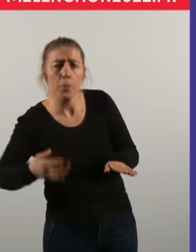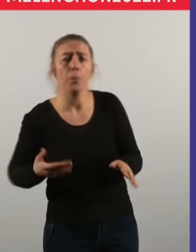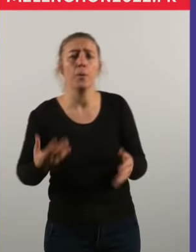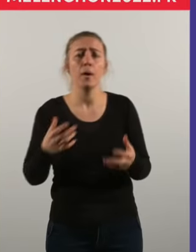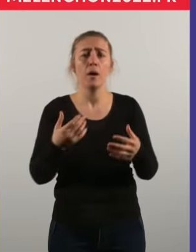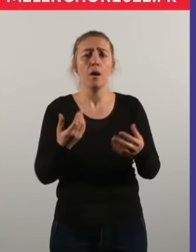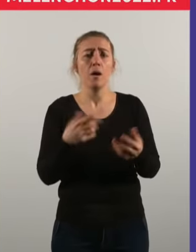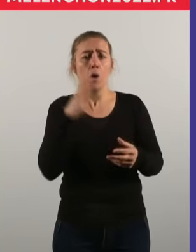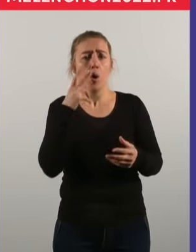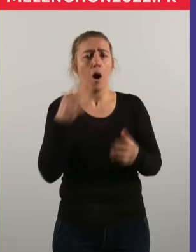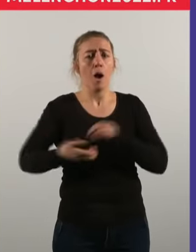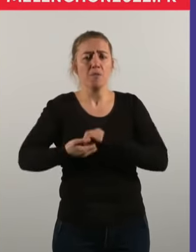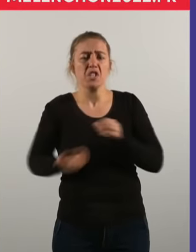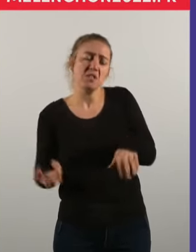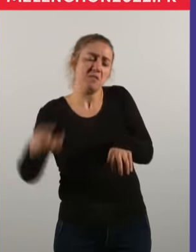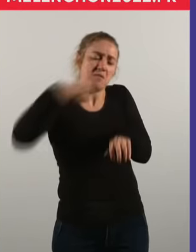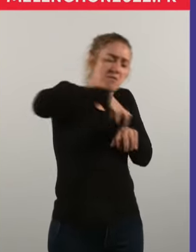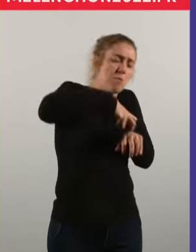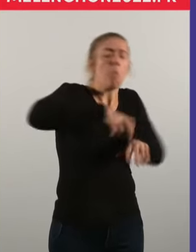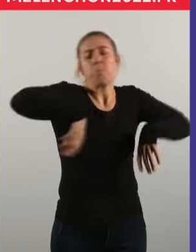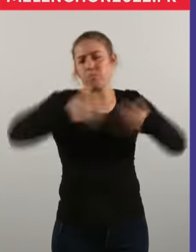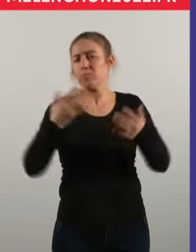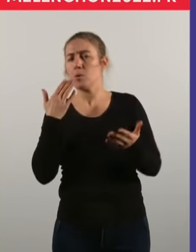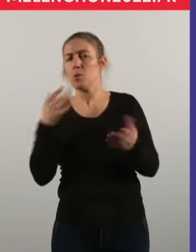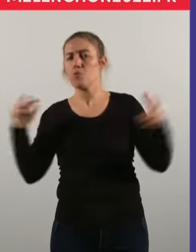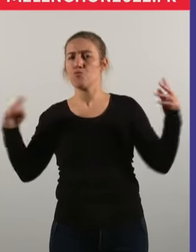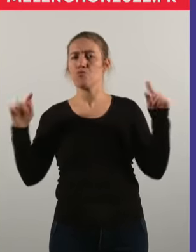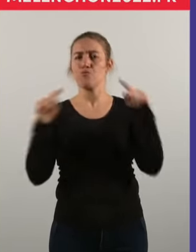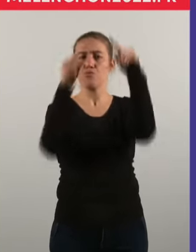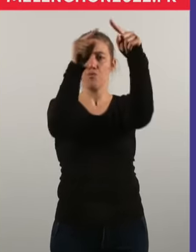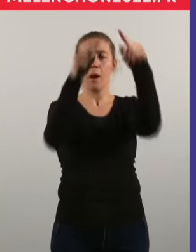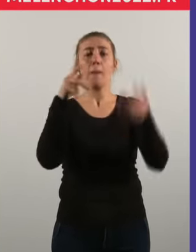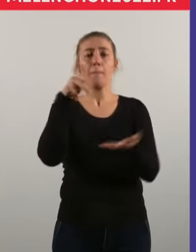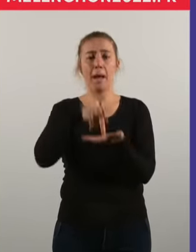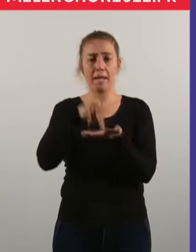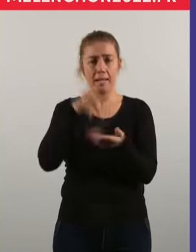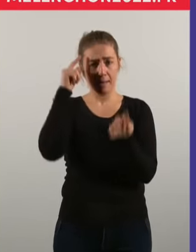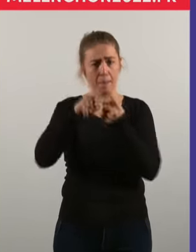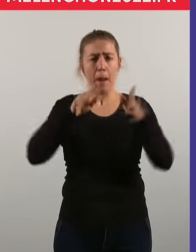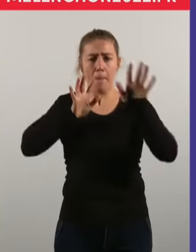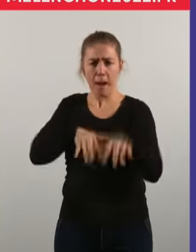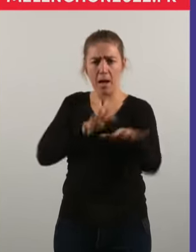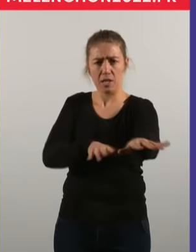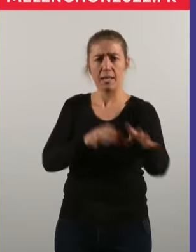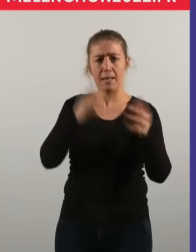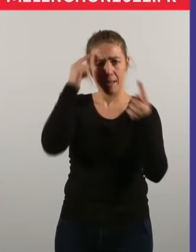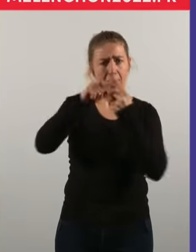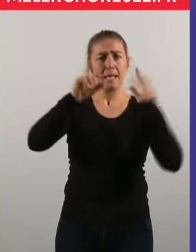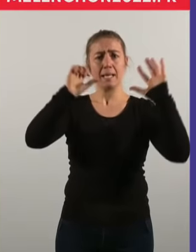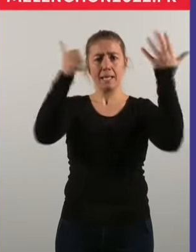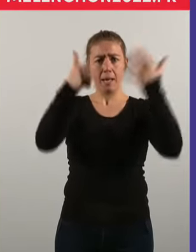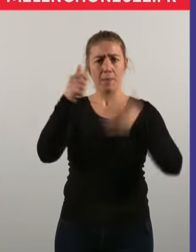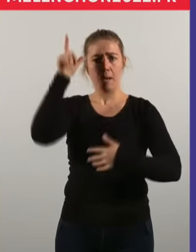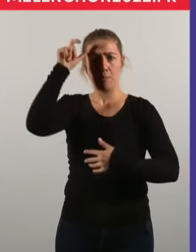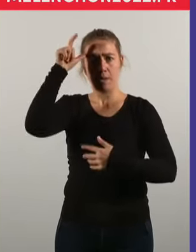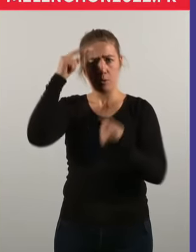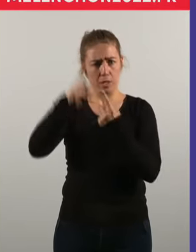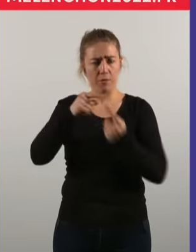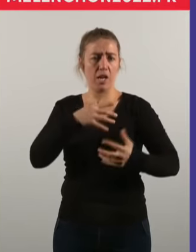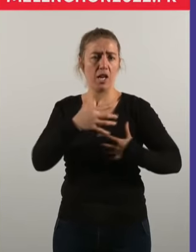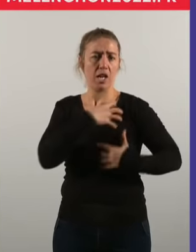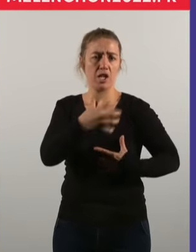copain. Rendez-vous à Paris pour la grande marche pour la 6e République et le partage des